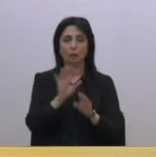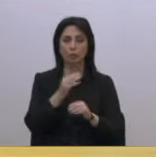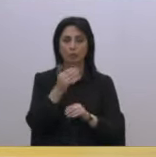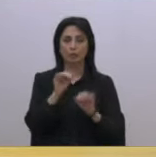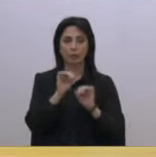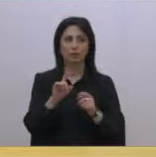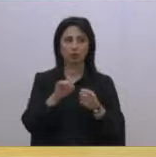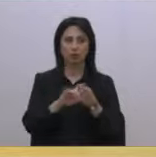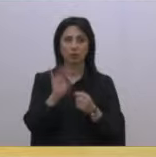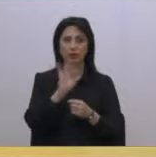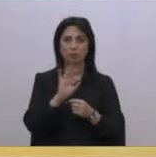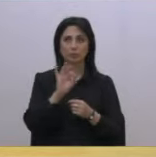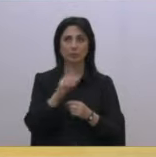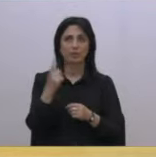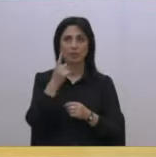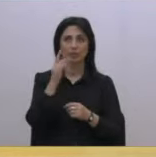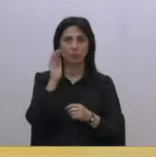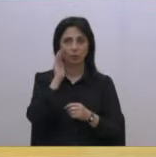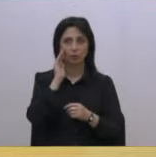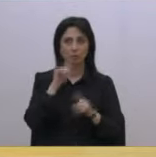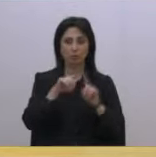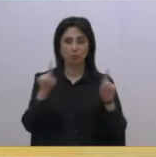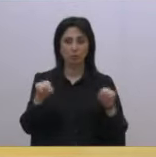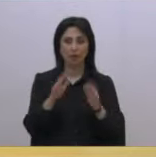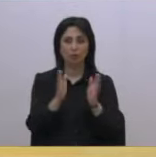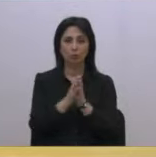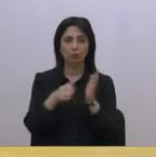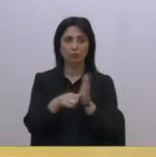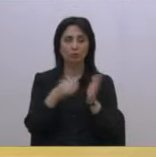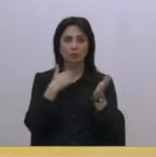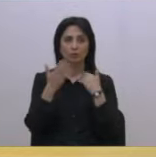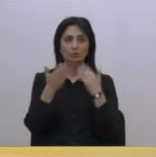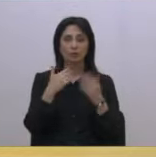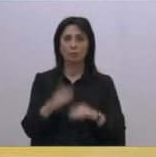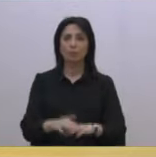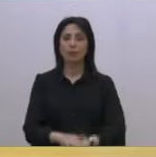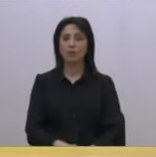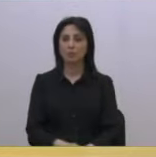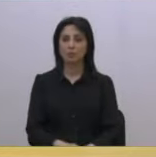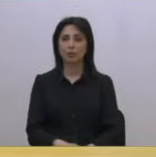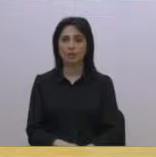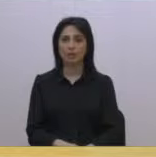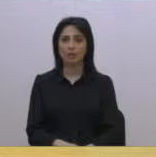დაცვის შესახებ პირველი მოსმენით პაკეტს. გთხოვთ ჩართოთ კენჭისხრის რეჟიმი.